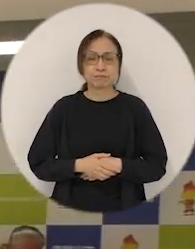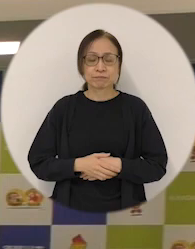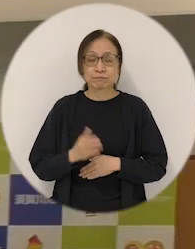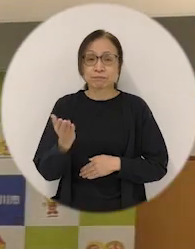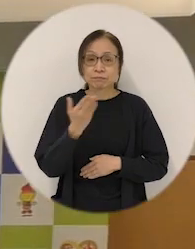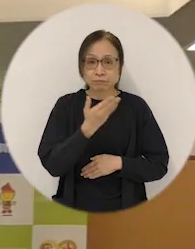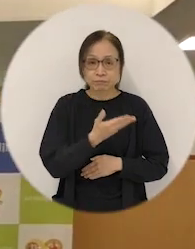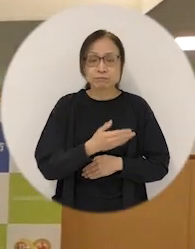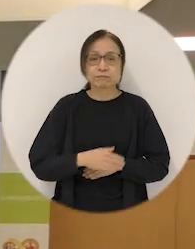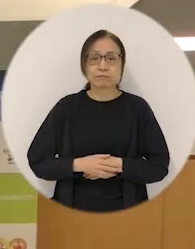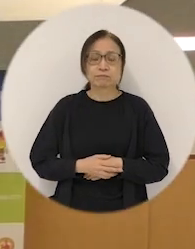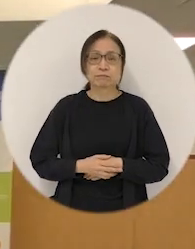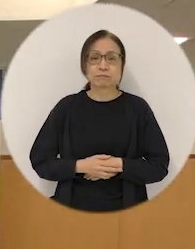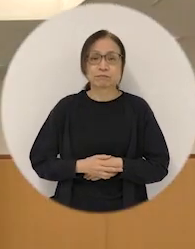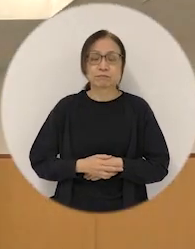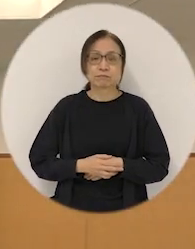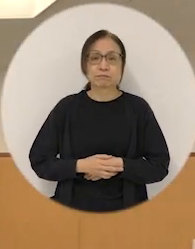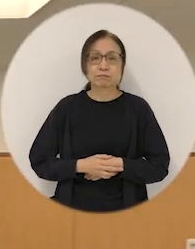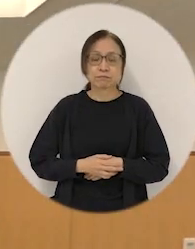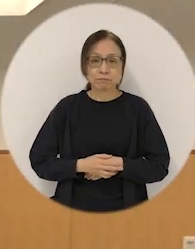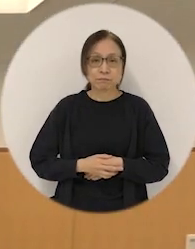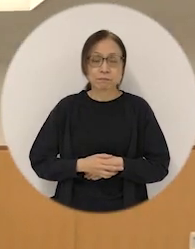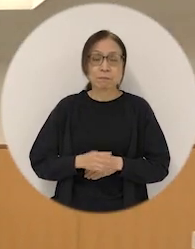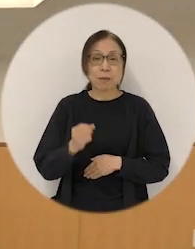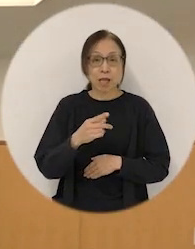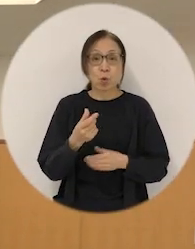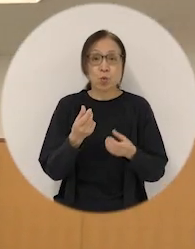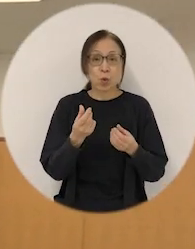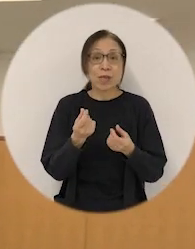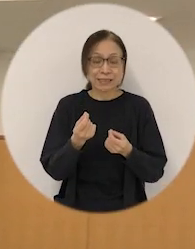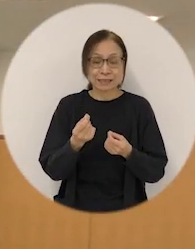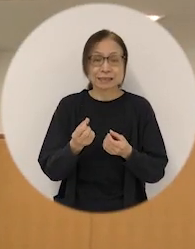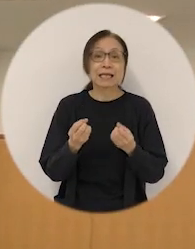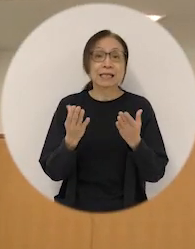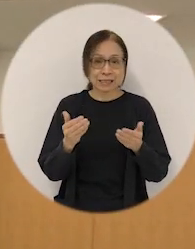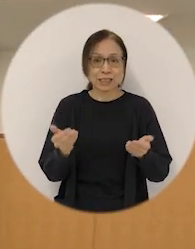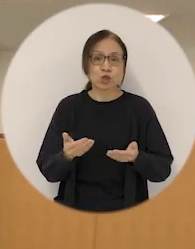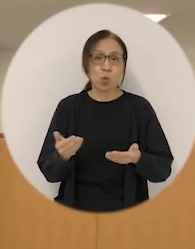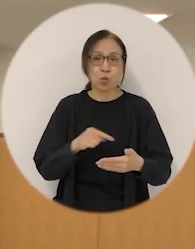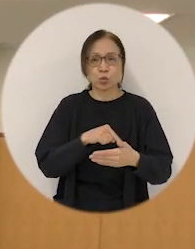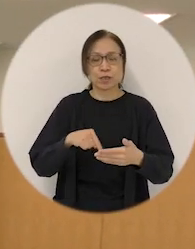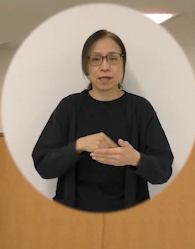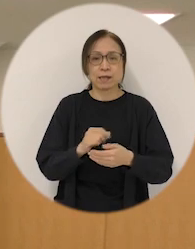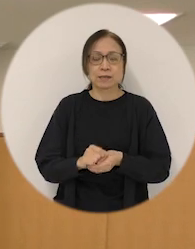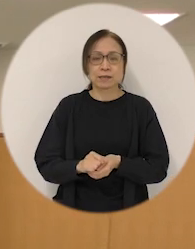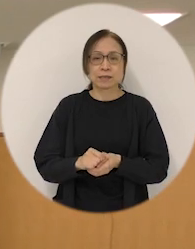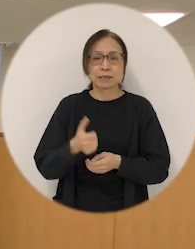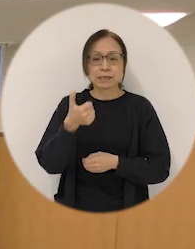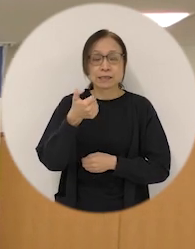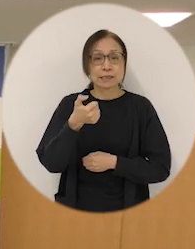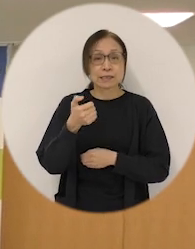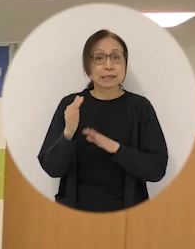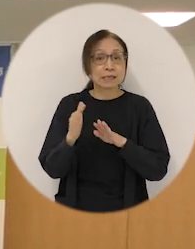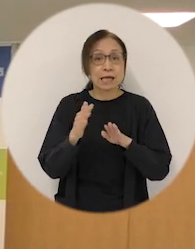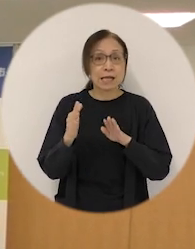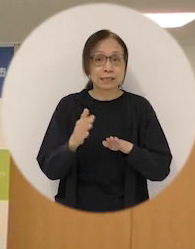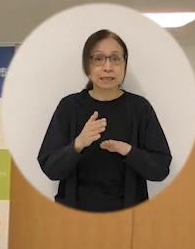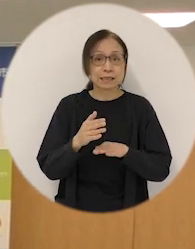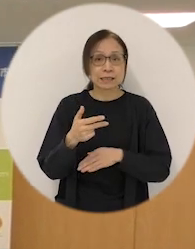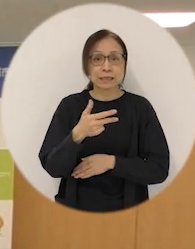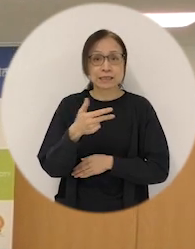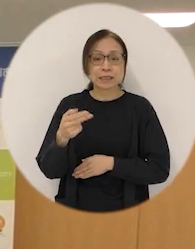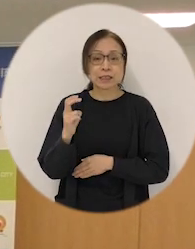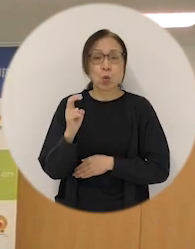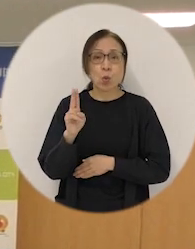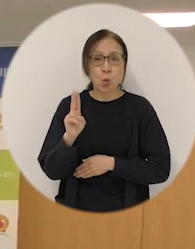続いてまた、引き続き、新規事業についてなんですけれども、五十嵐治郎回顧展についてはこちら